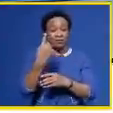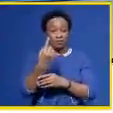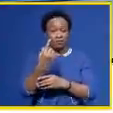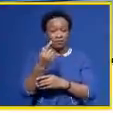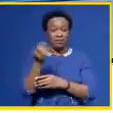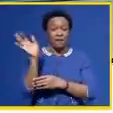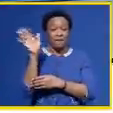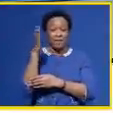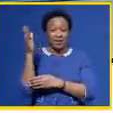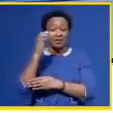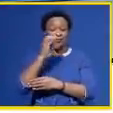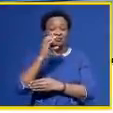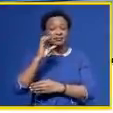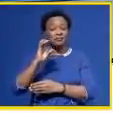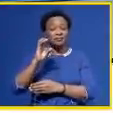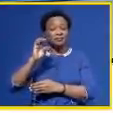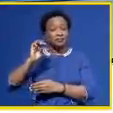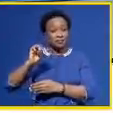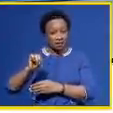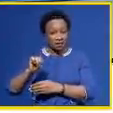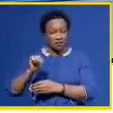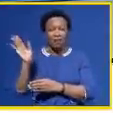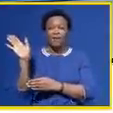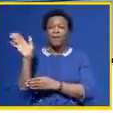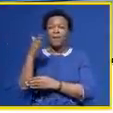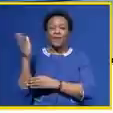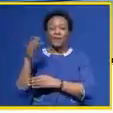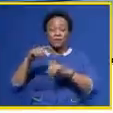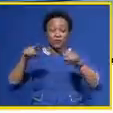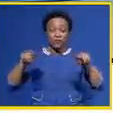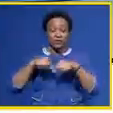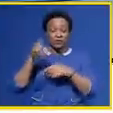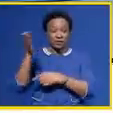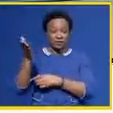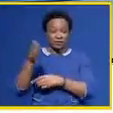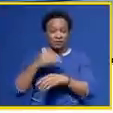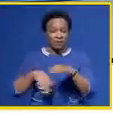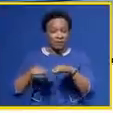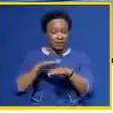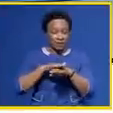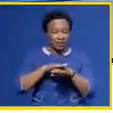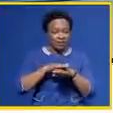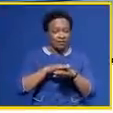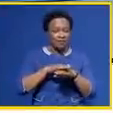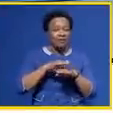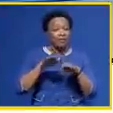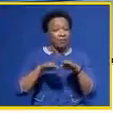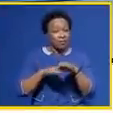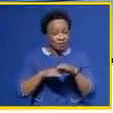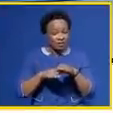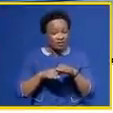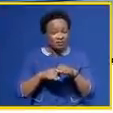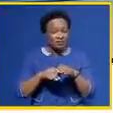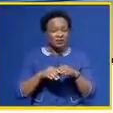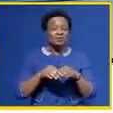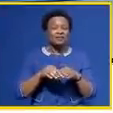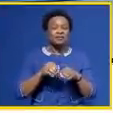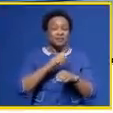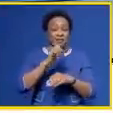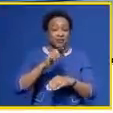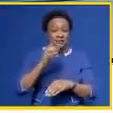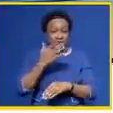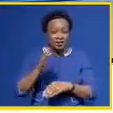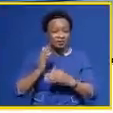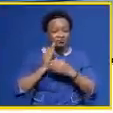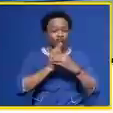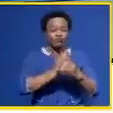bendera ya CCM kwenye uchaguzi mkuu mwaka huu visiwani humo. Makamu mwenyekiti wa CCM Zanzibar, Dr. Ali Mohamed Shein, ameongoza